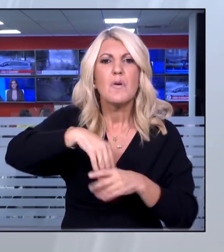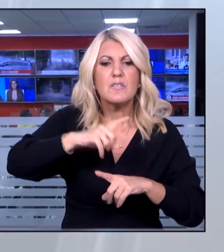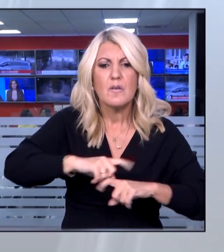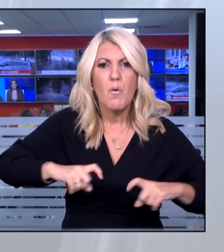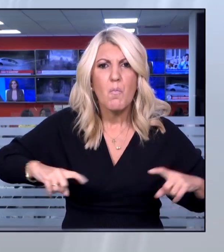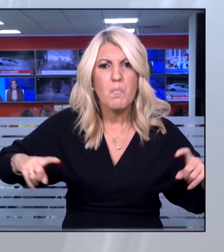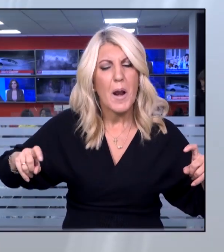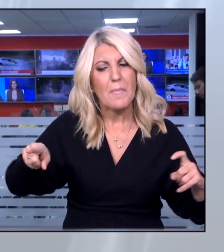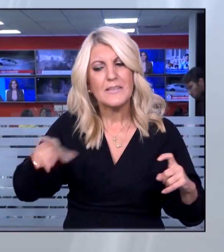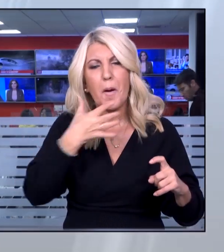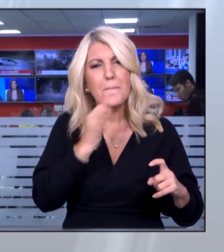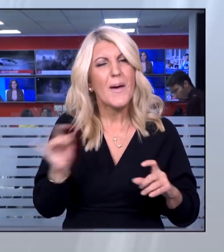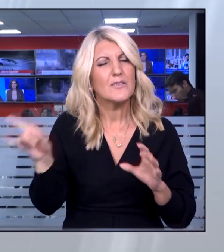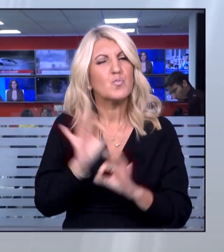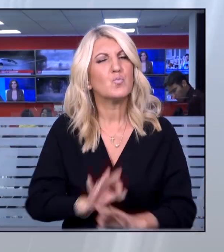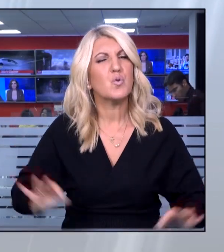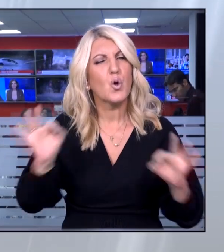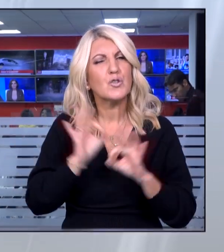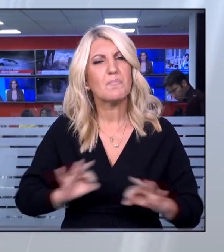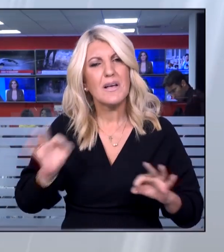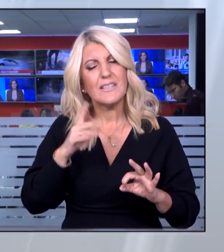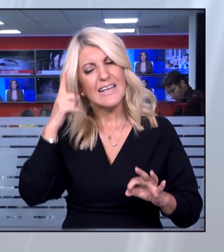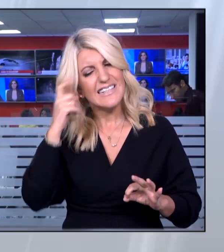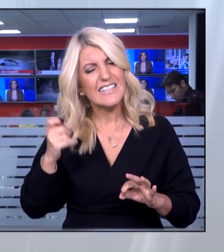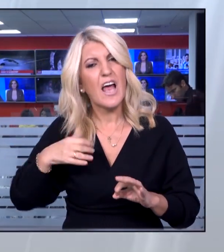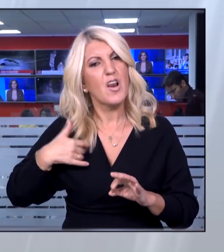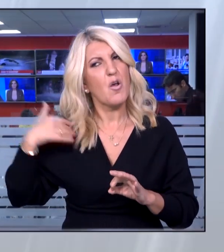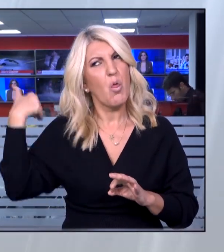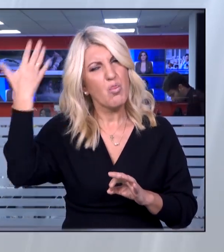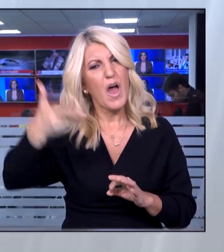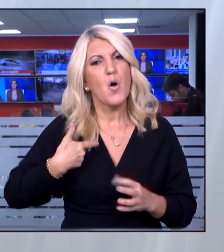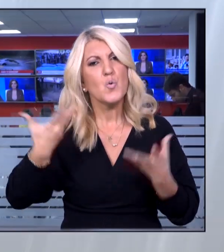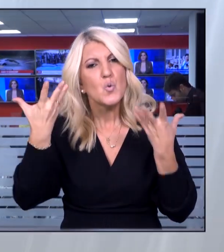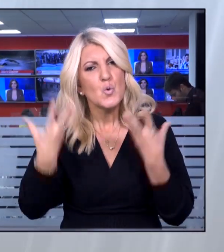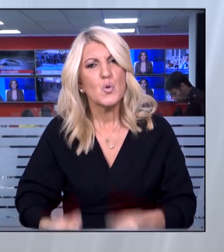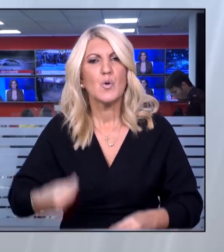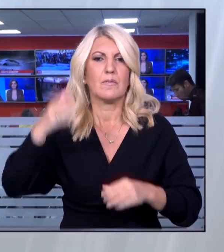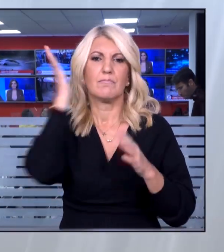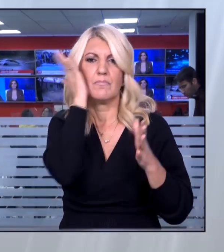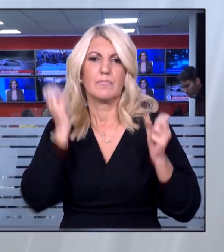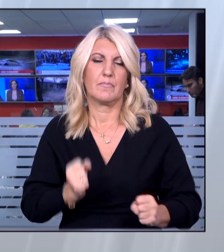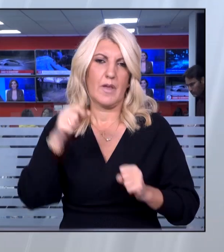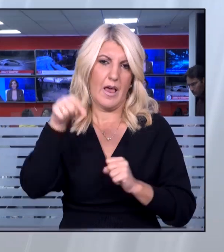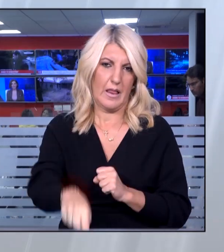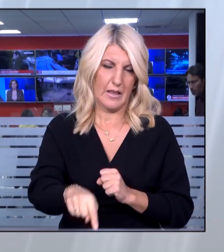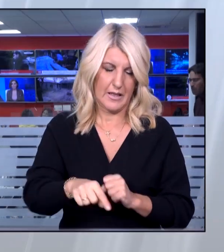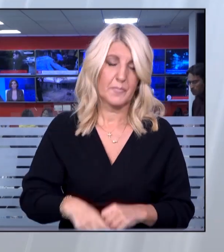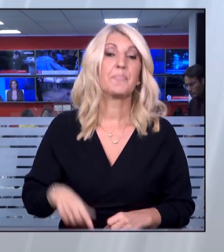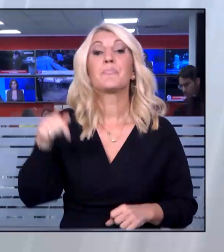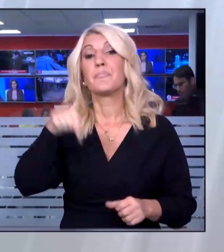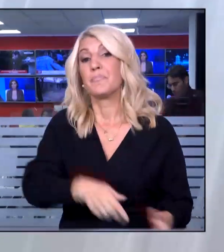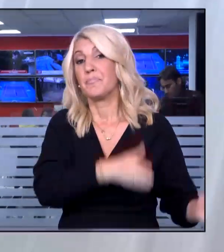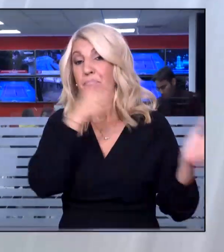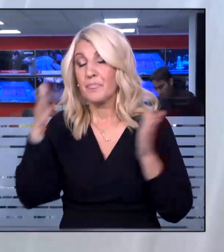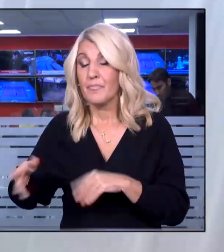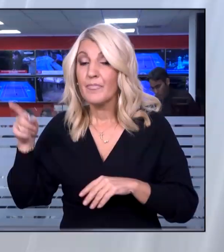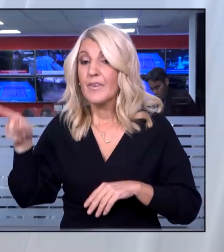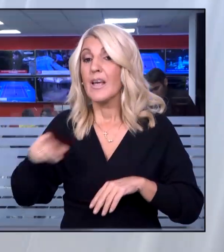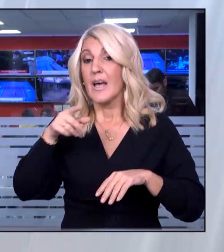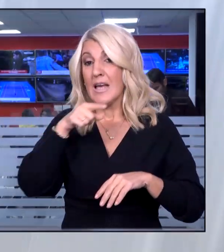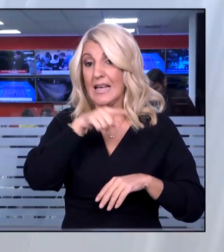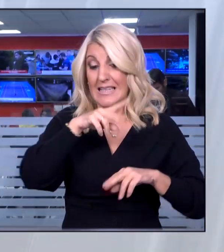μάχης. Ένα 24ωρο μετά την επίθεση με ντρόν κατά του σπιτιού του Μπέντζαμιν Νετανιάχου στην Κεσάρια, ο Ισραηλινός